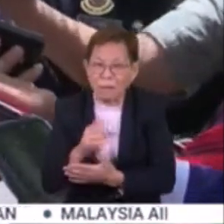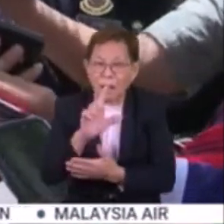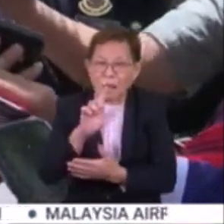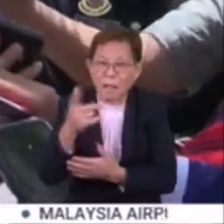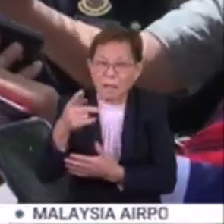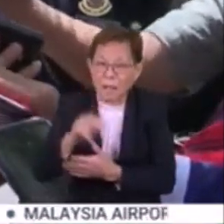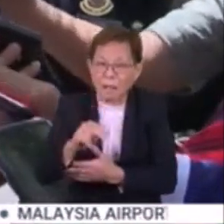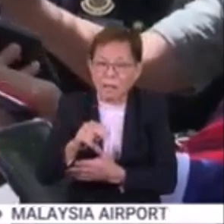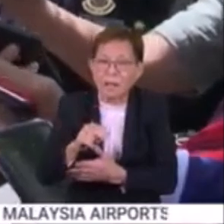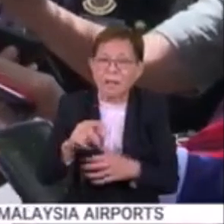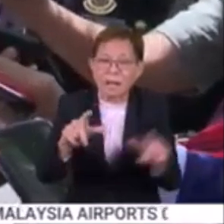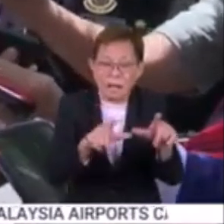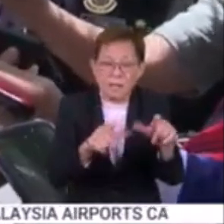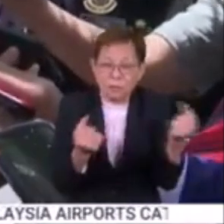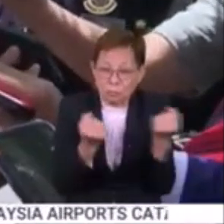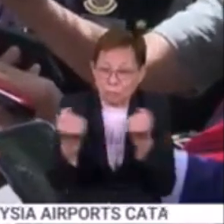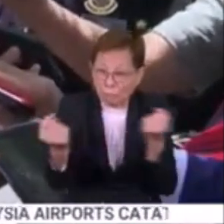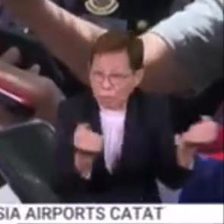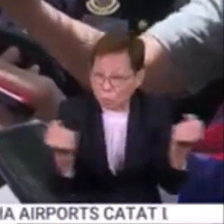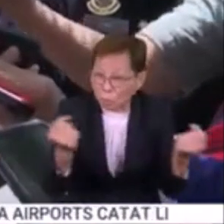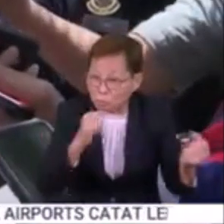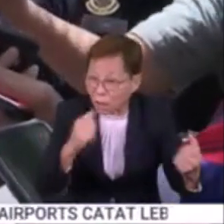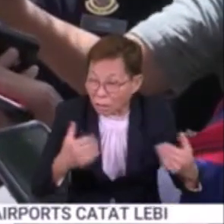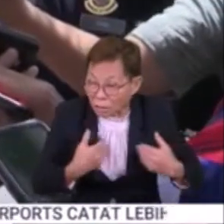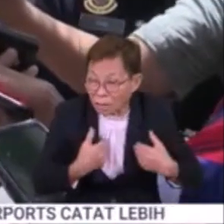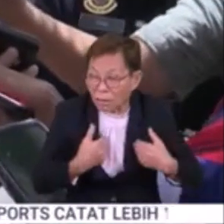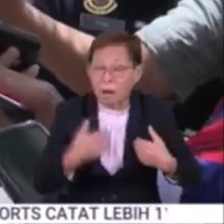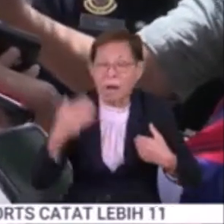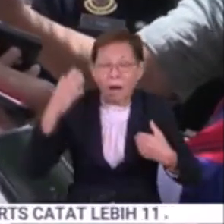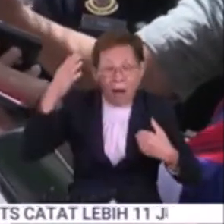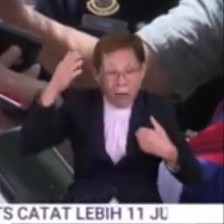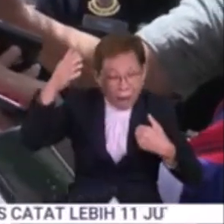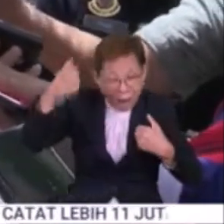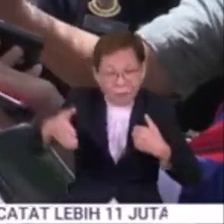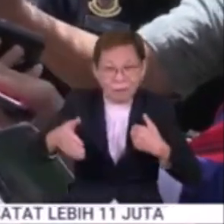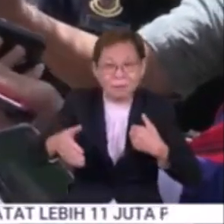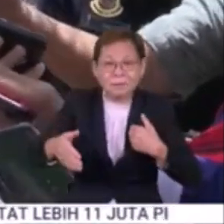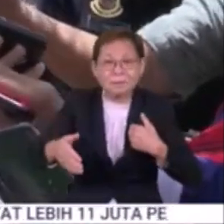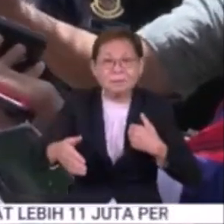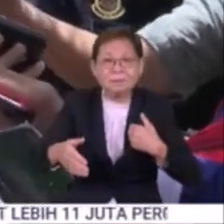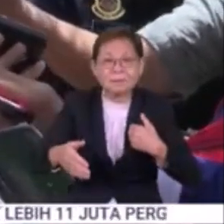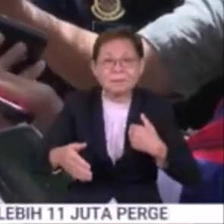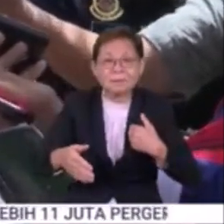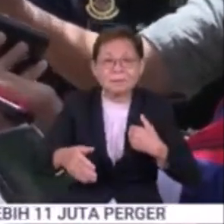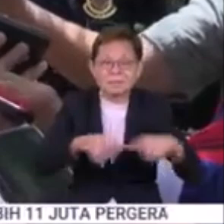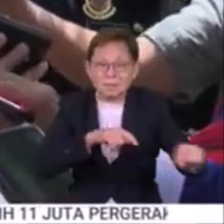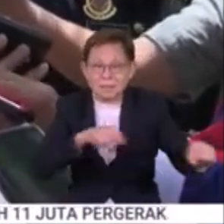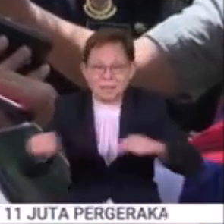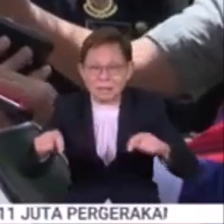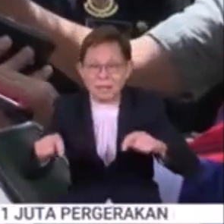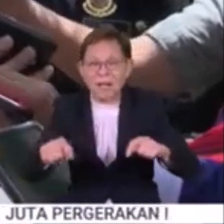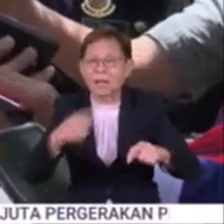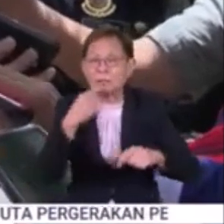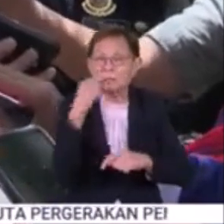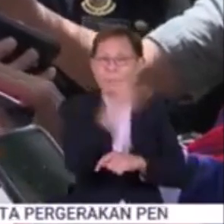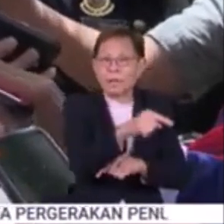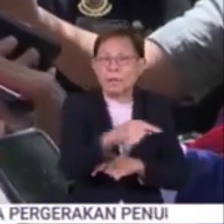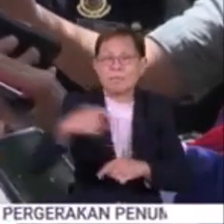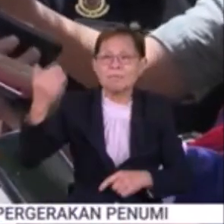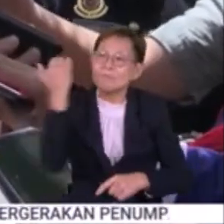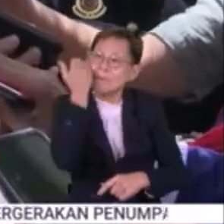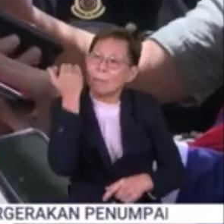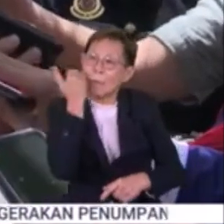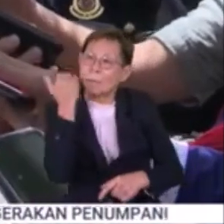LKM, lesen kenderaan memandu, ini akan disebut tindakan di mahkamah.